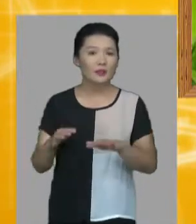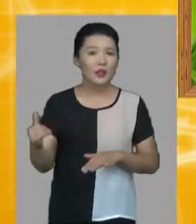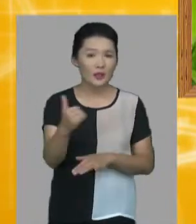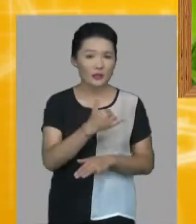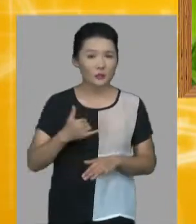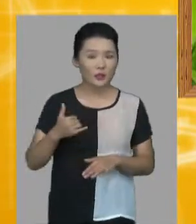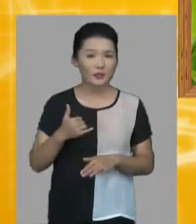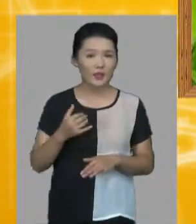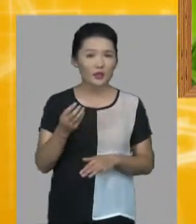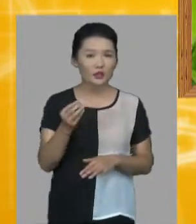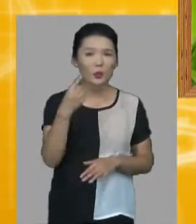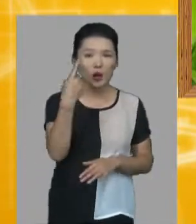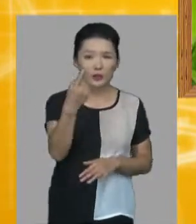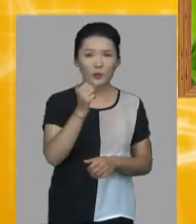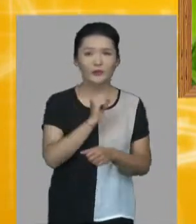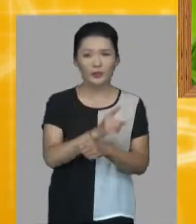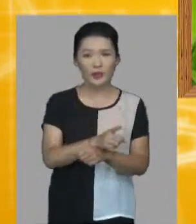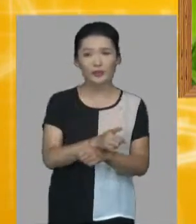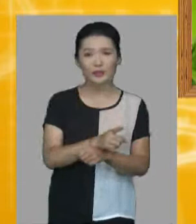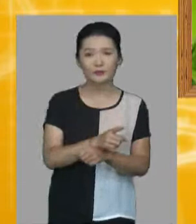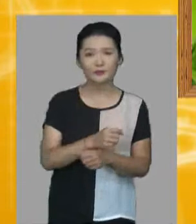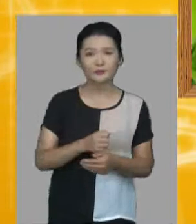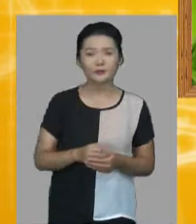Осталось у нас с вами еще одно задание.